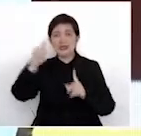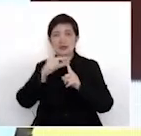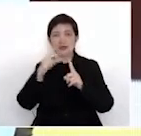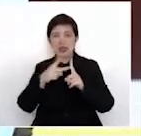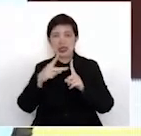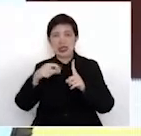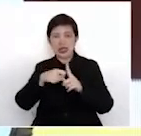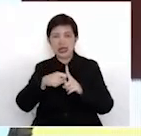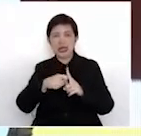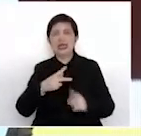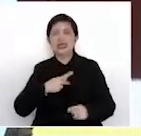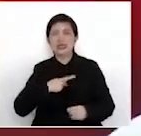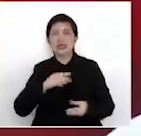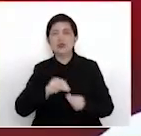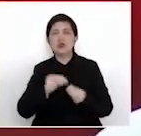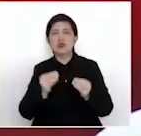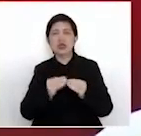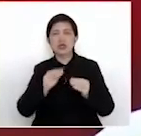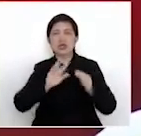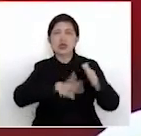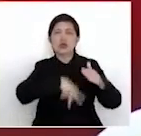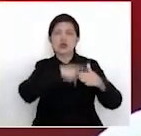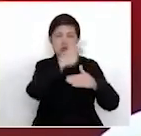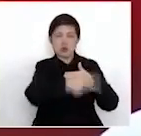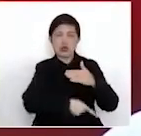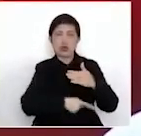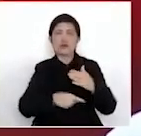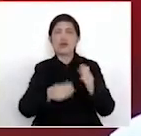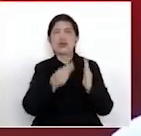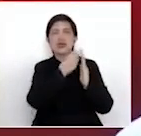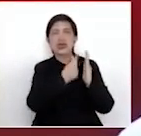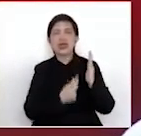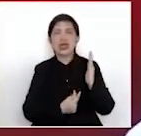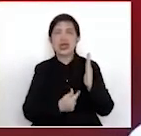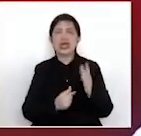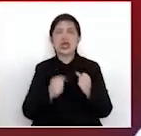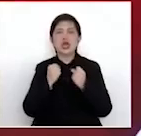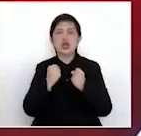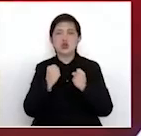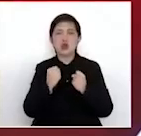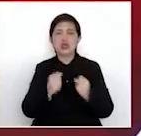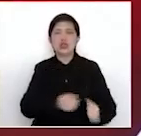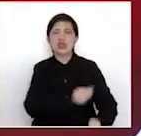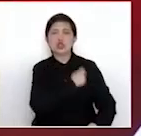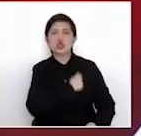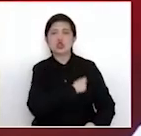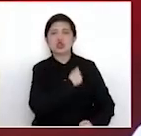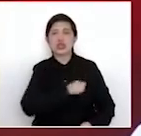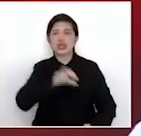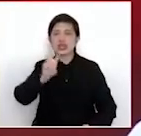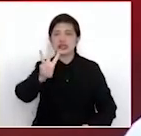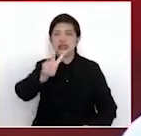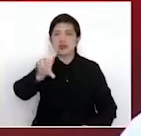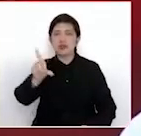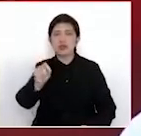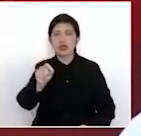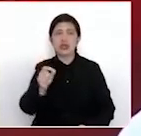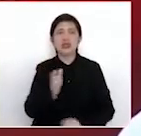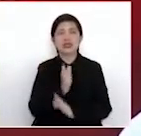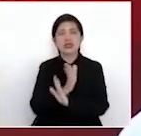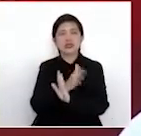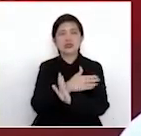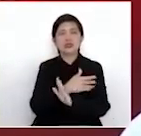memberikan dana kekuatan sosial selama 3 bulan sebelum mereka bisa